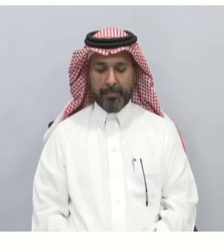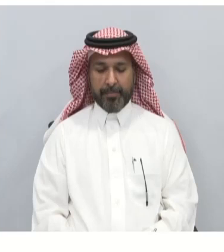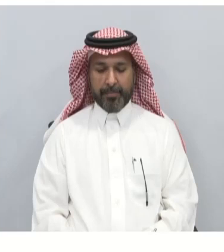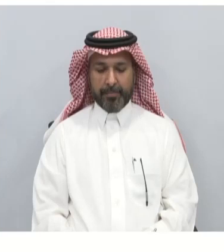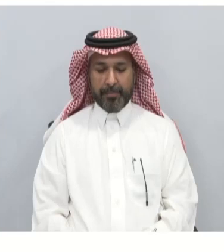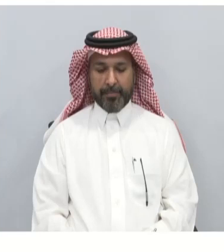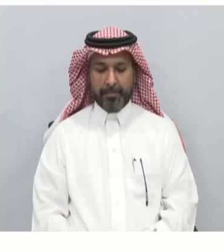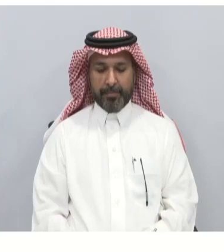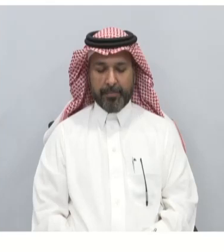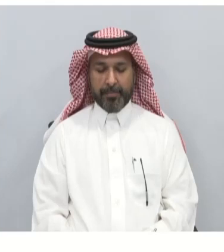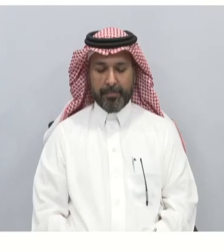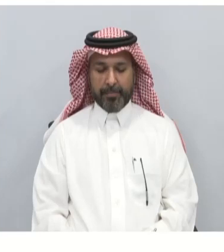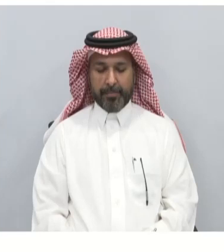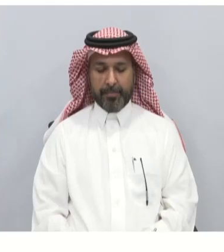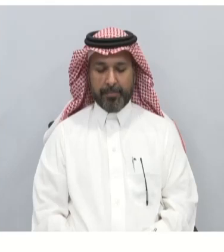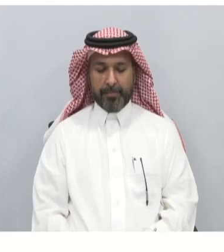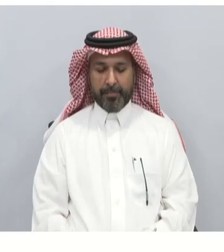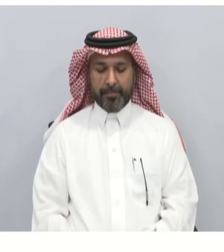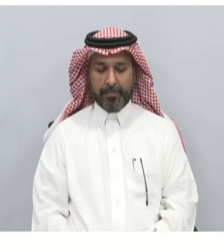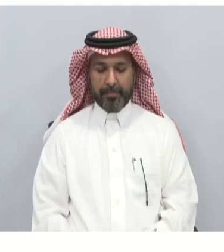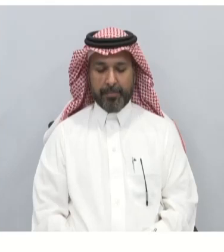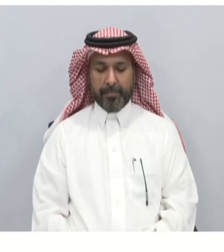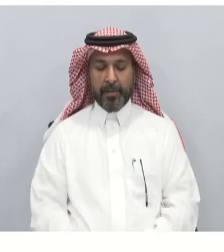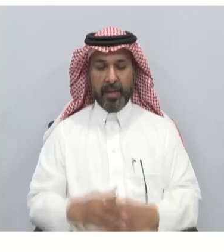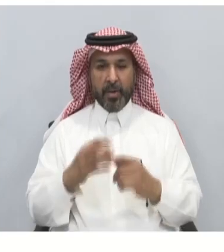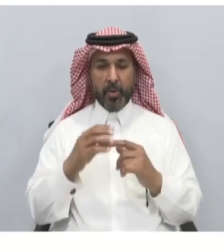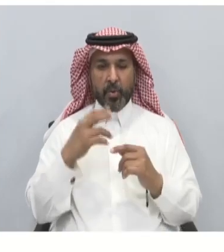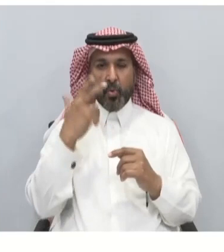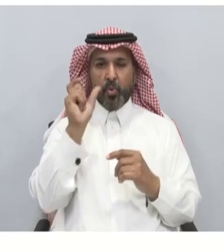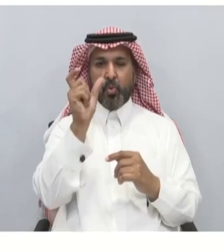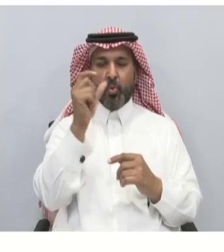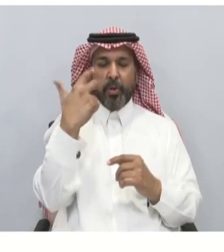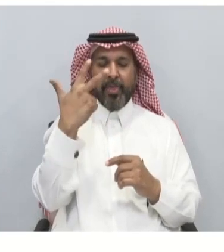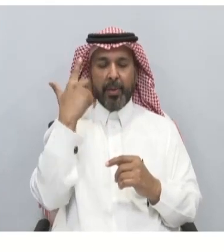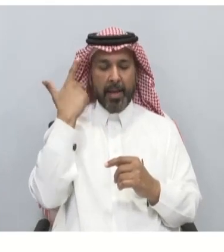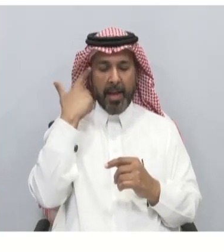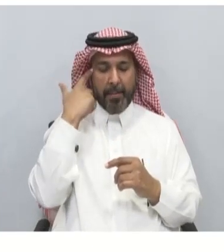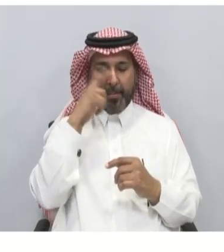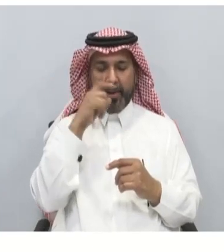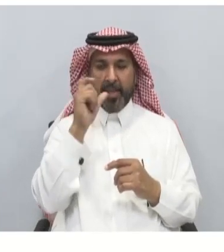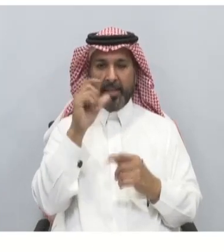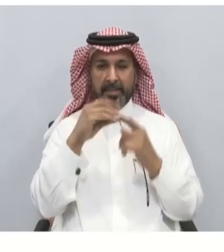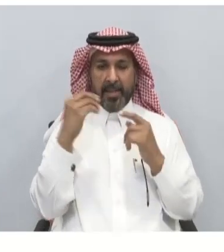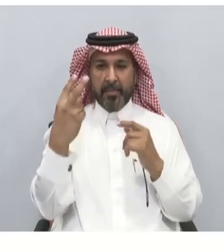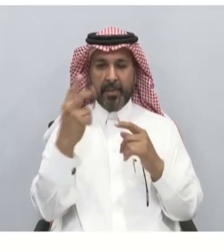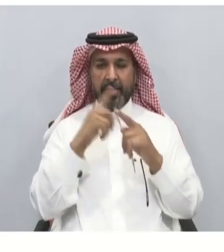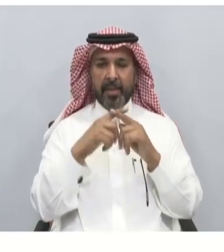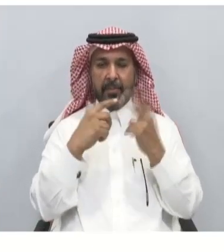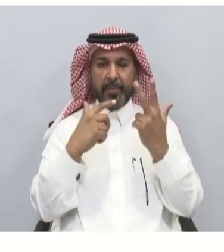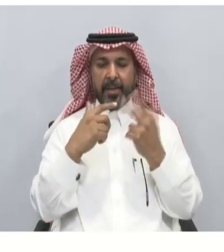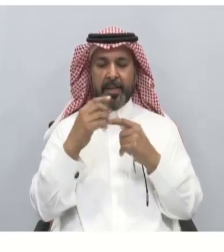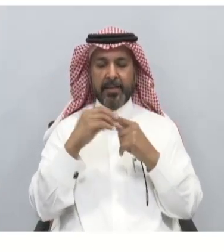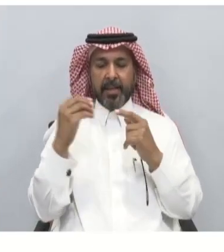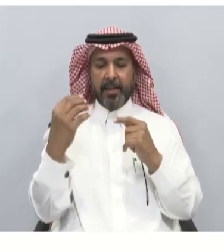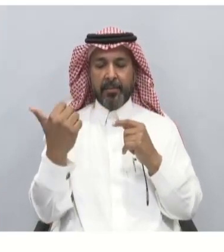نون تساوي 8 راح اشيل نون واحط بدالها 8، كم راح يعطينا؟ سالب 16 زائد 27